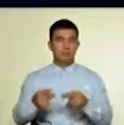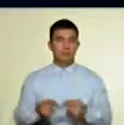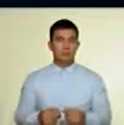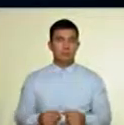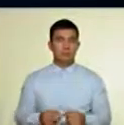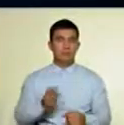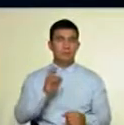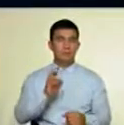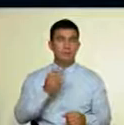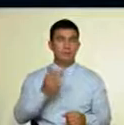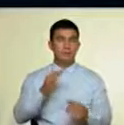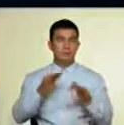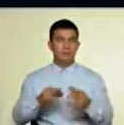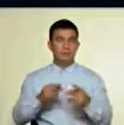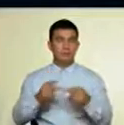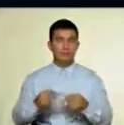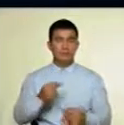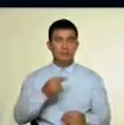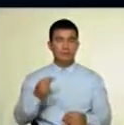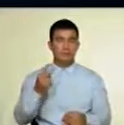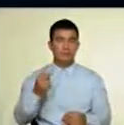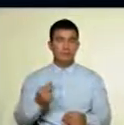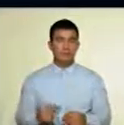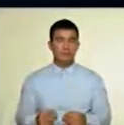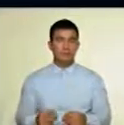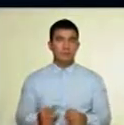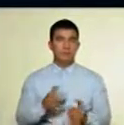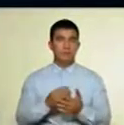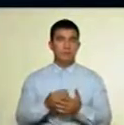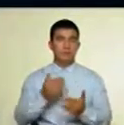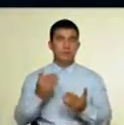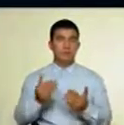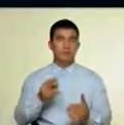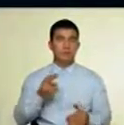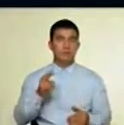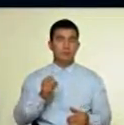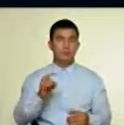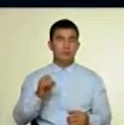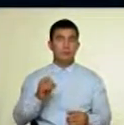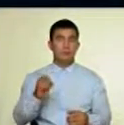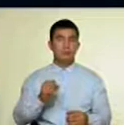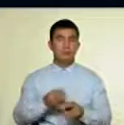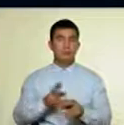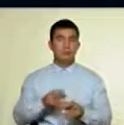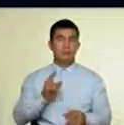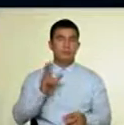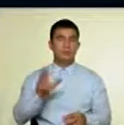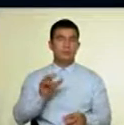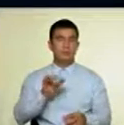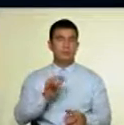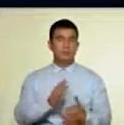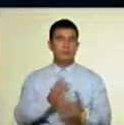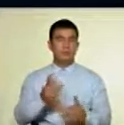b ning o'rniga minus 2 va darajada bizda kub turibdi.